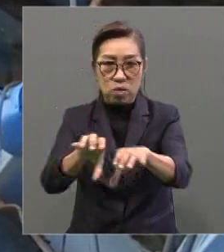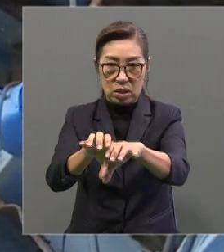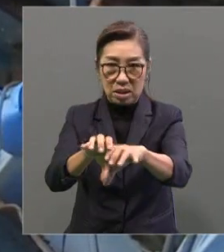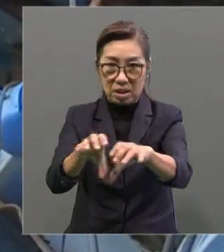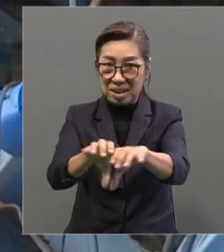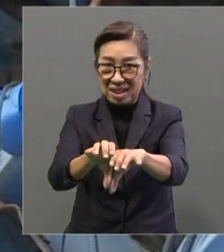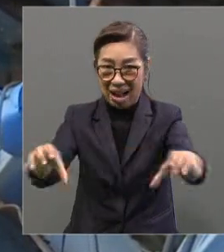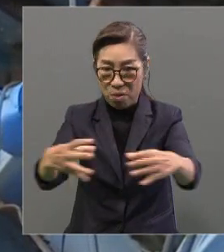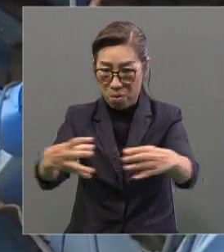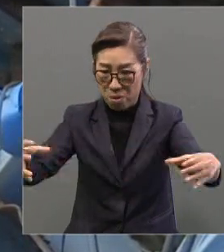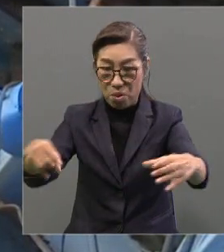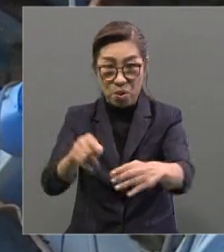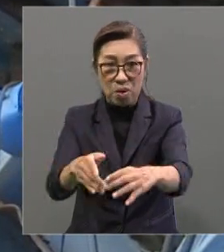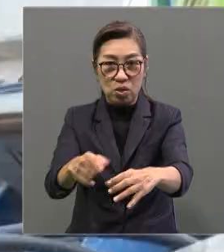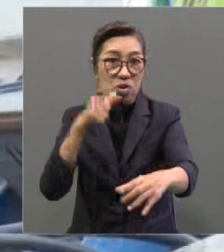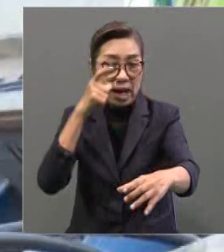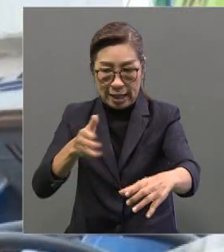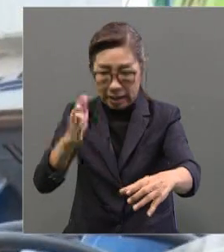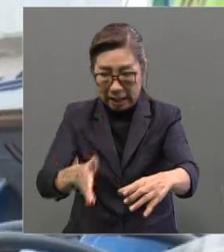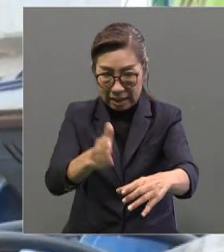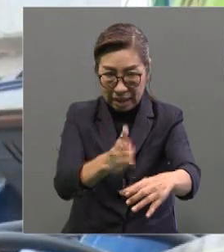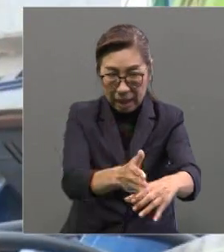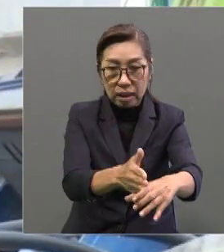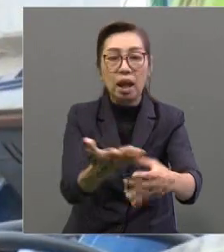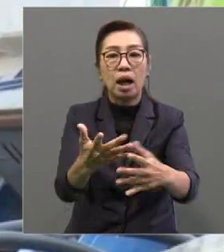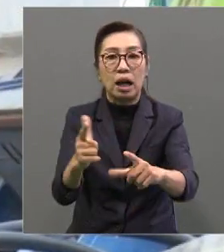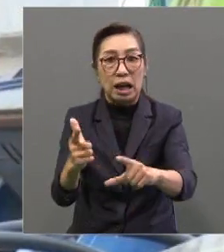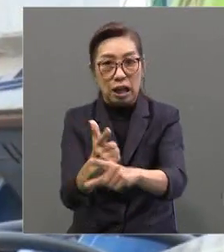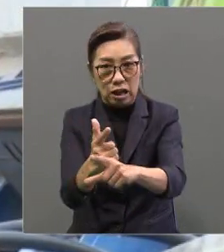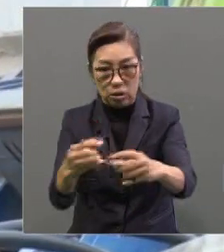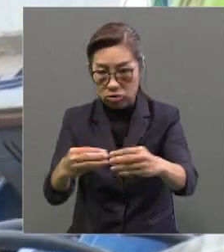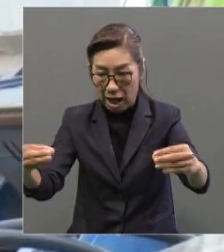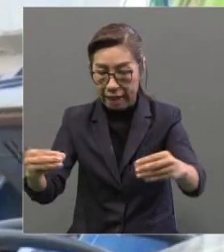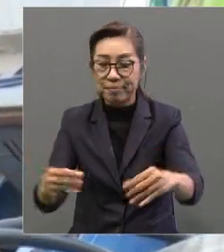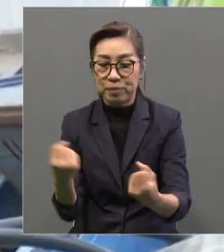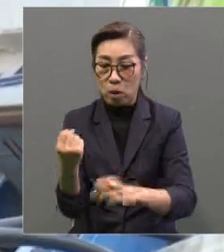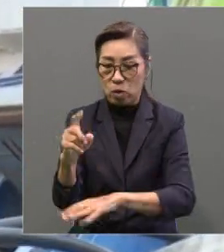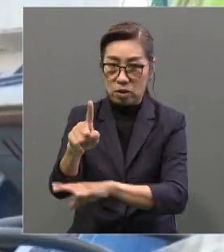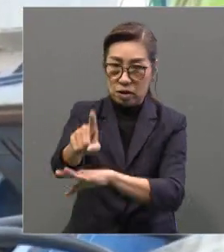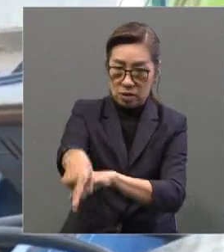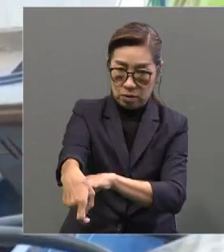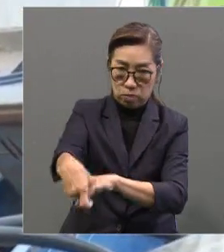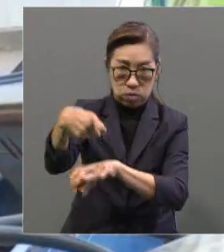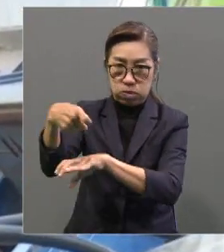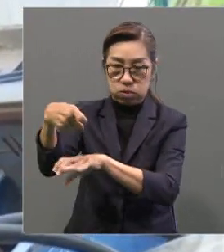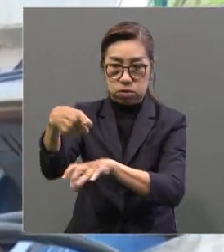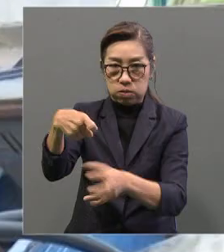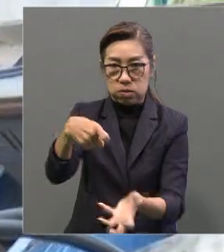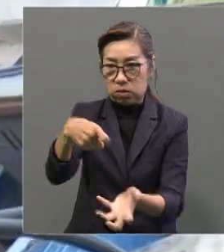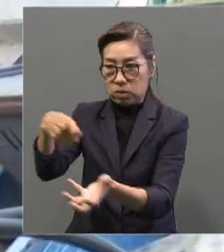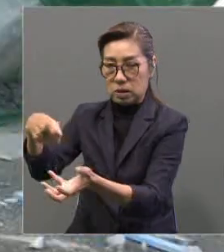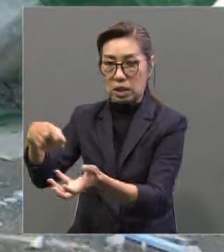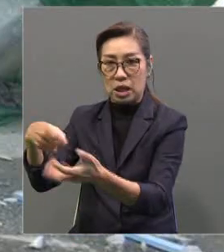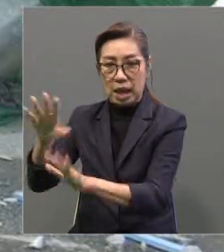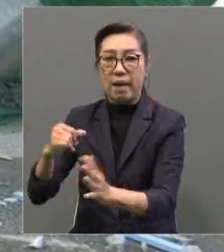นในสภาพที่มันมีขนาดใหญ่เนี่ยให้ซอยออกก่อนนะครับเพื่อให้ทำการเคลื่อนย้ายออกไปได้สะดวก